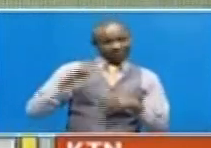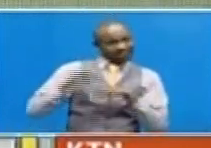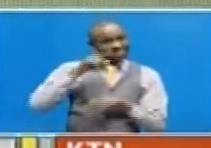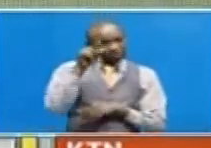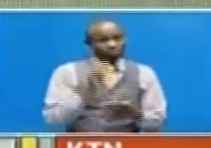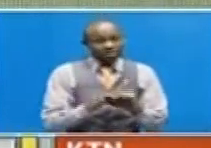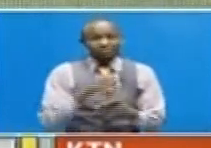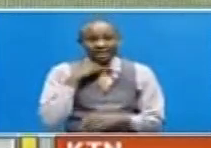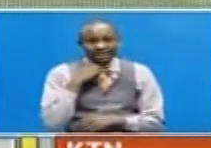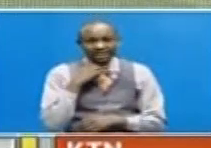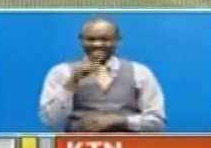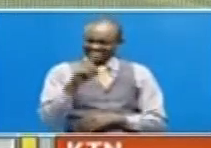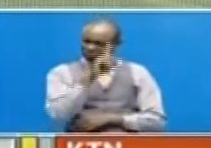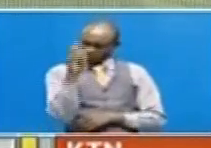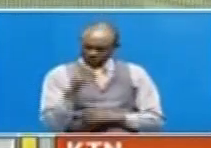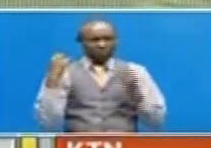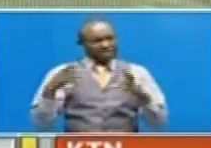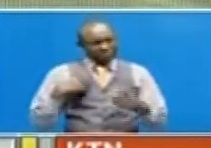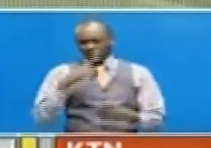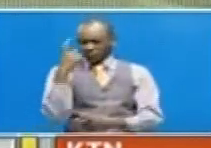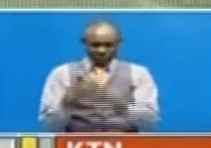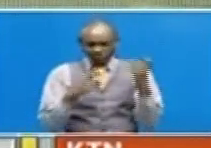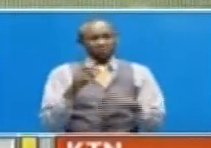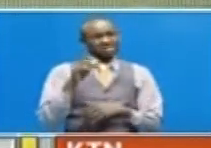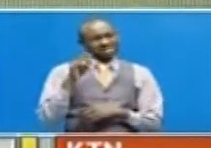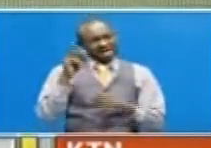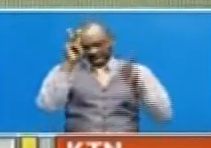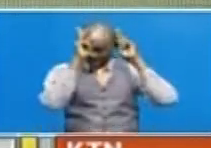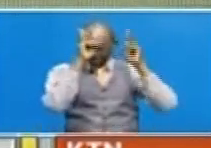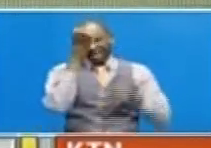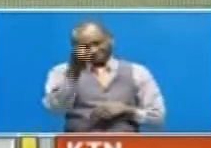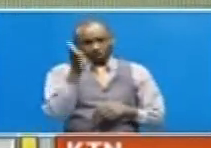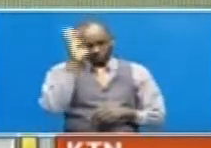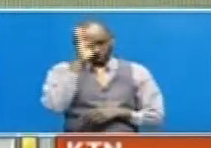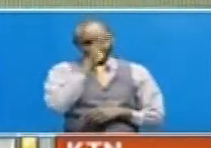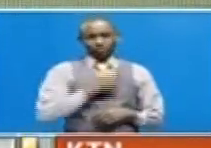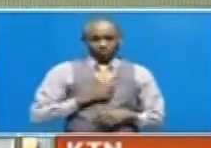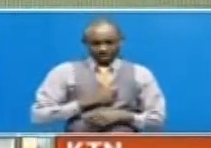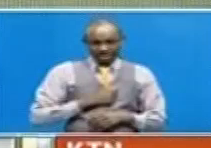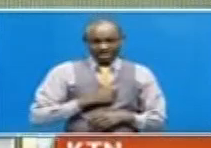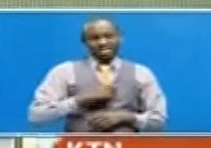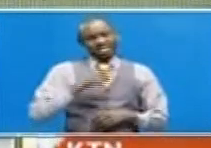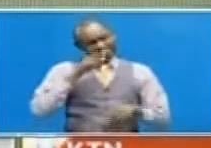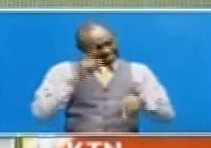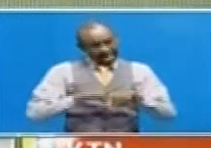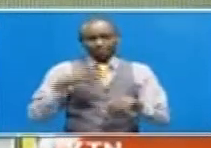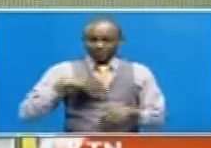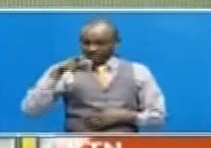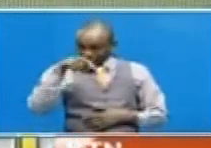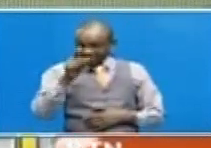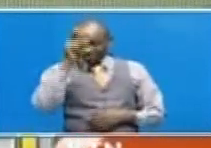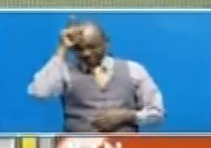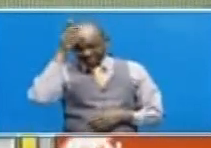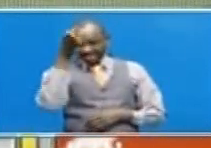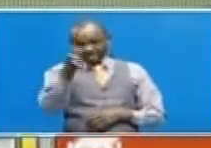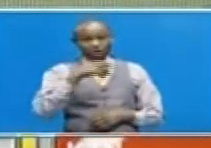duniani? Ni swali lililoulizwa na baadhi ya watu katika kaunti ya Kakamega au kaunti ya Bungoma kumradhi, baada ya wenyeji wa kijiji kimoja